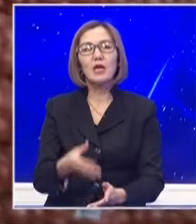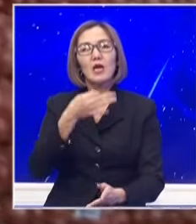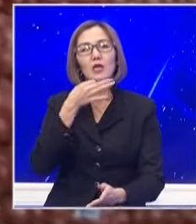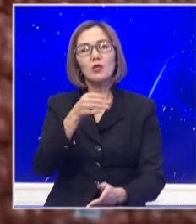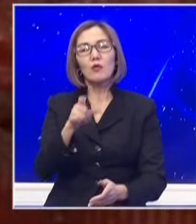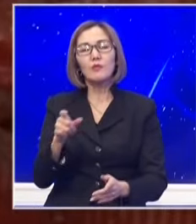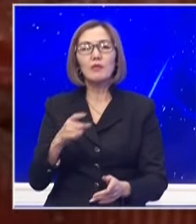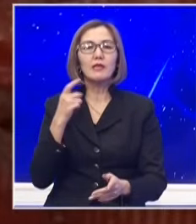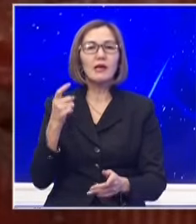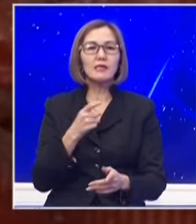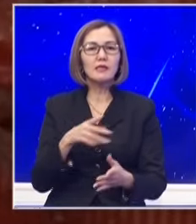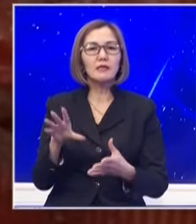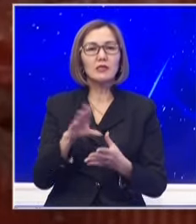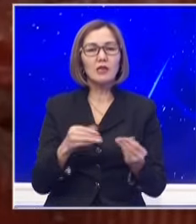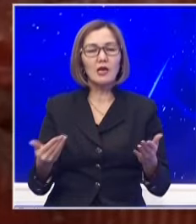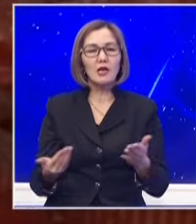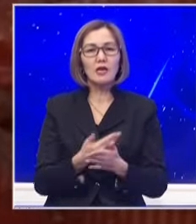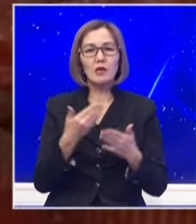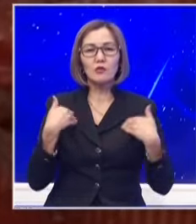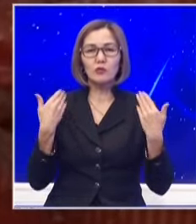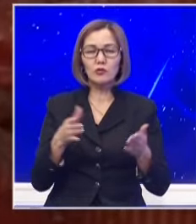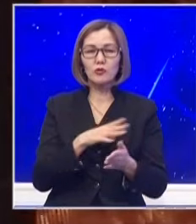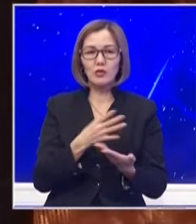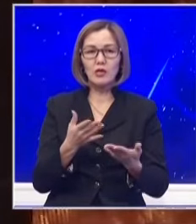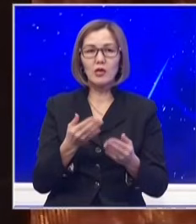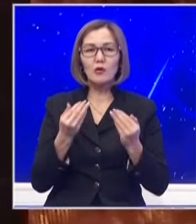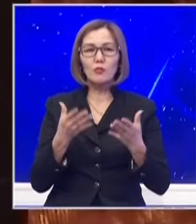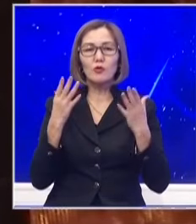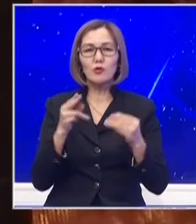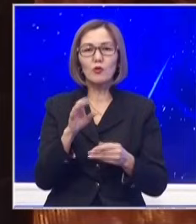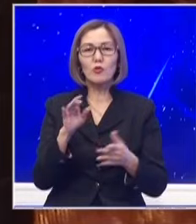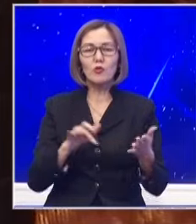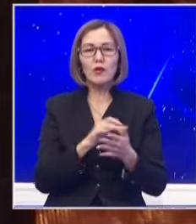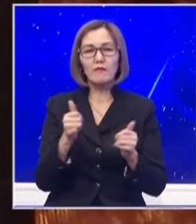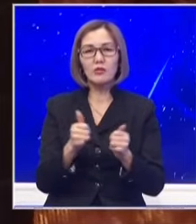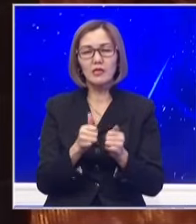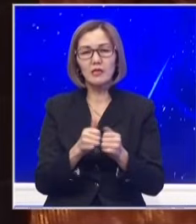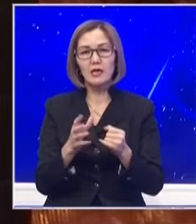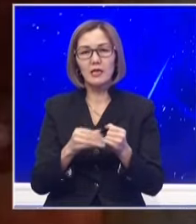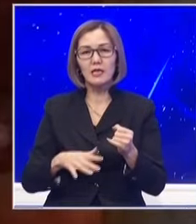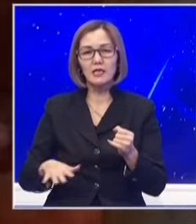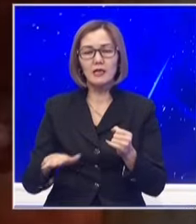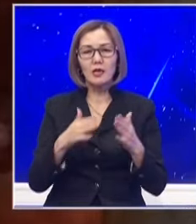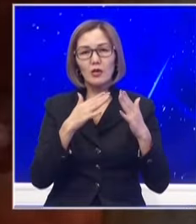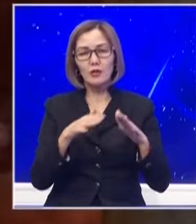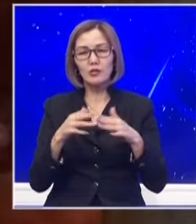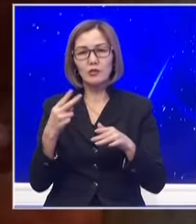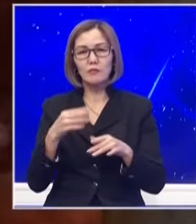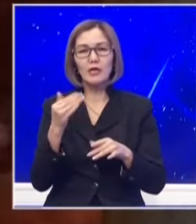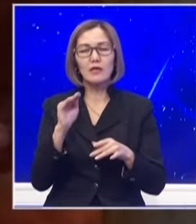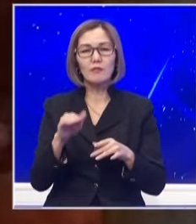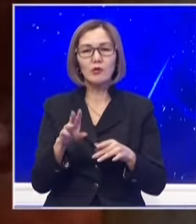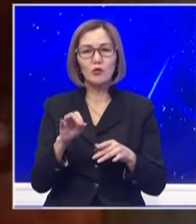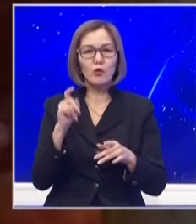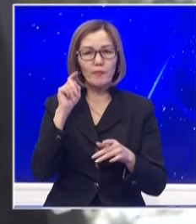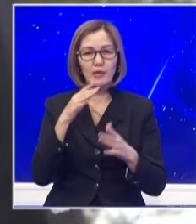мамандар шаруаларға бірнеше жаңа әдіс тәсілдерді ұсынды. Себебі бүгінде Қонаев маңындағы елді мекендердің қоймаларында 22 мың тоннадан аса